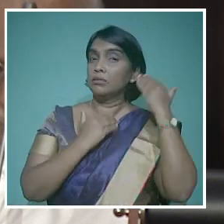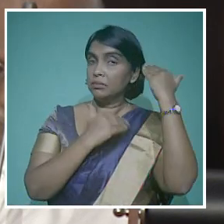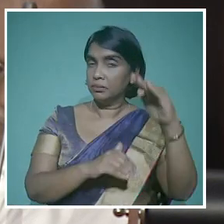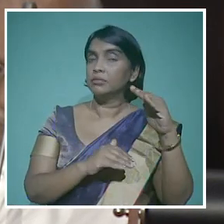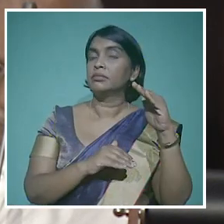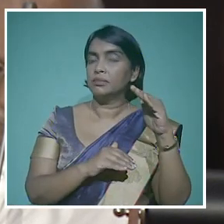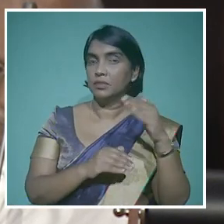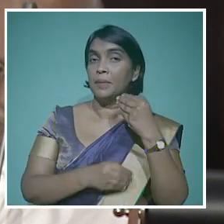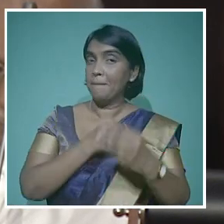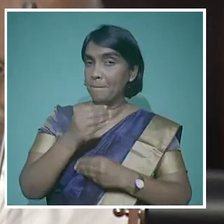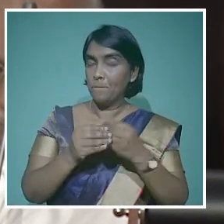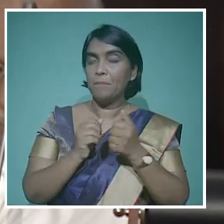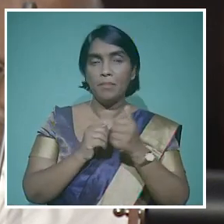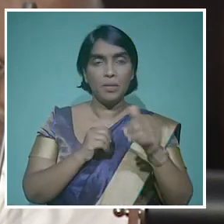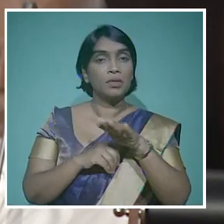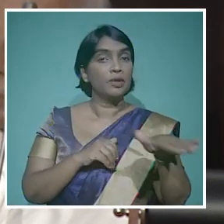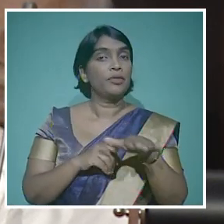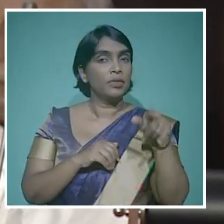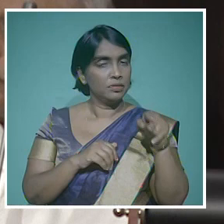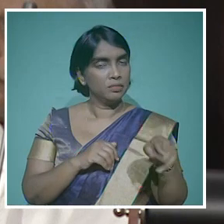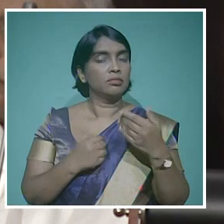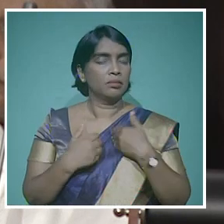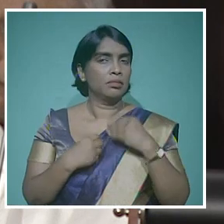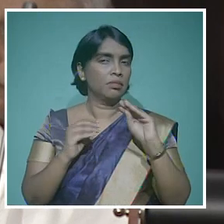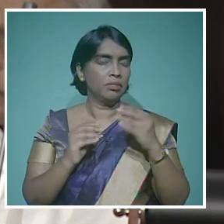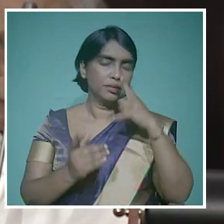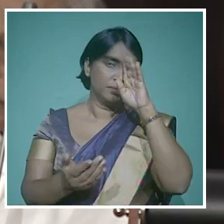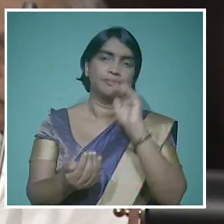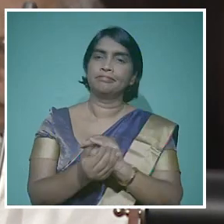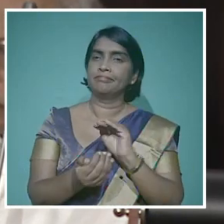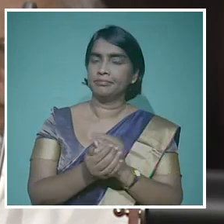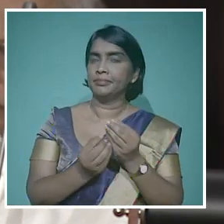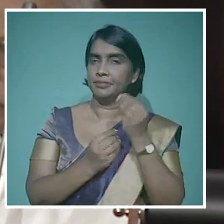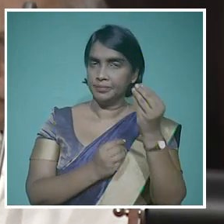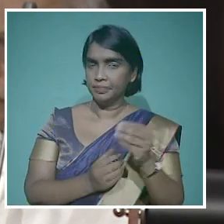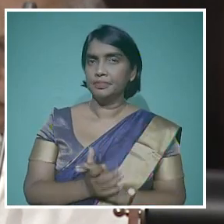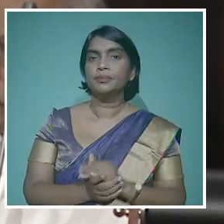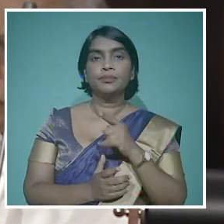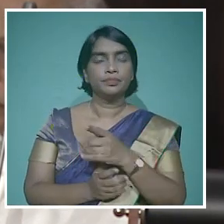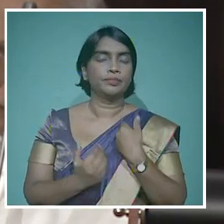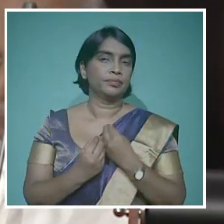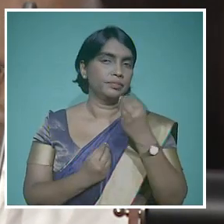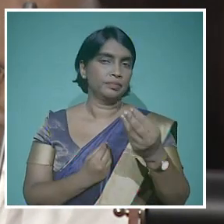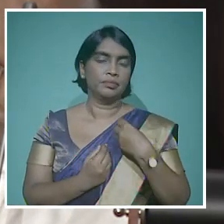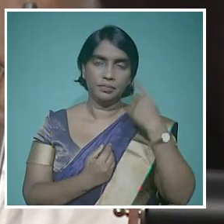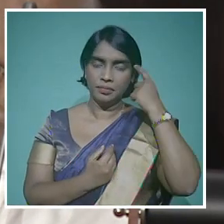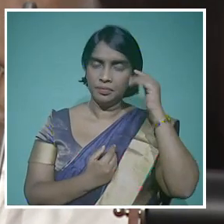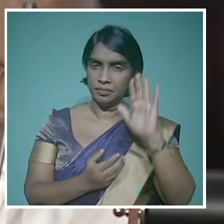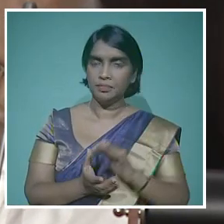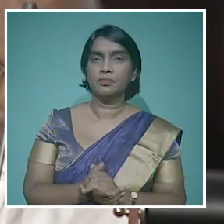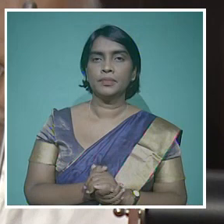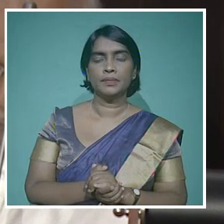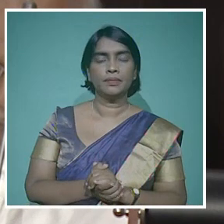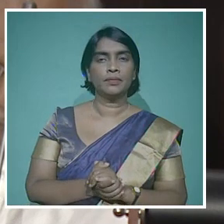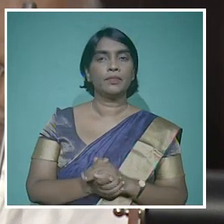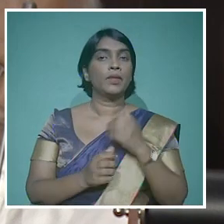කෘෂි කර්මාන්තය ගෙනියන ඒ ඉඩම් වලට අපි යම්කිසි ආරක්ෂාවක් දෙන ඉඩම් හිමියන්ට ඒක අපි ලබා දෙන්නට බලාපොරොත්තු වෙනවා.